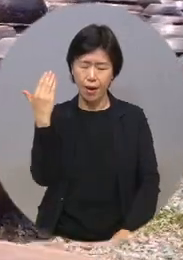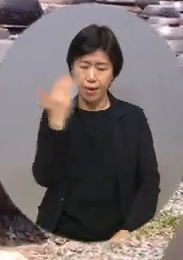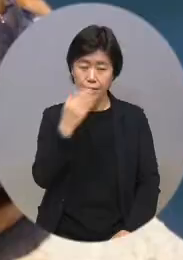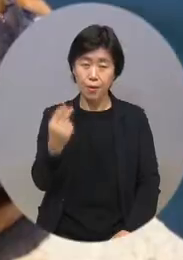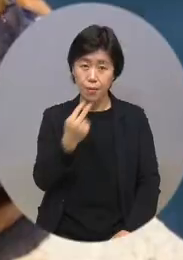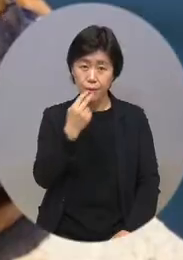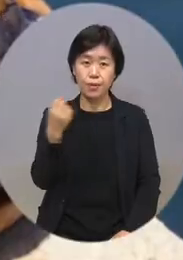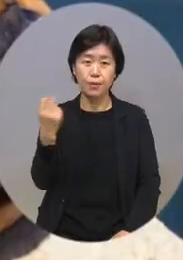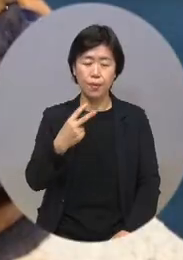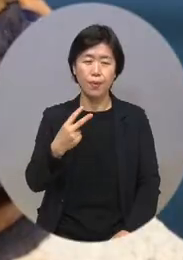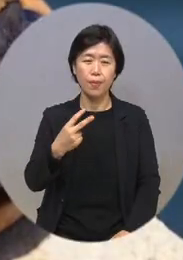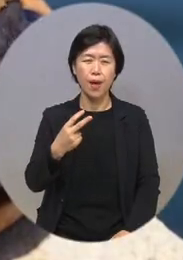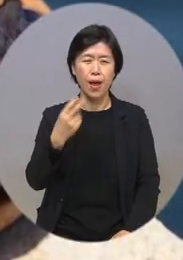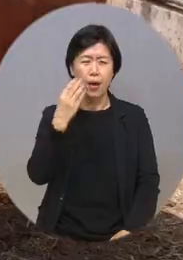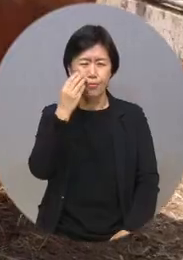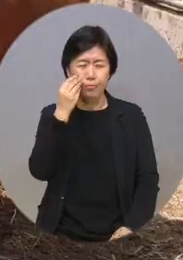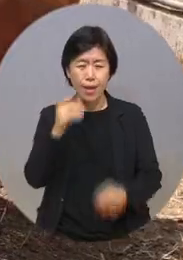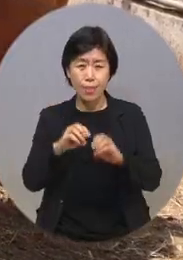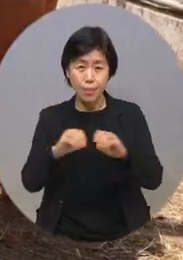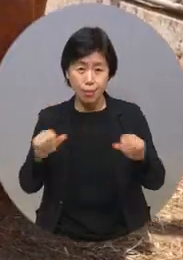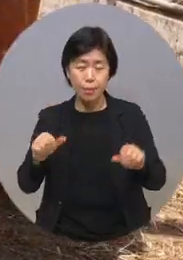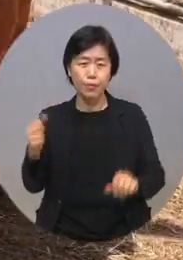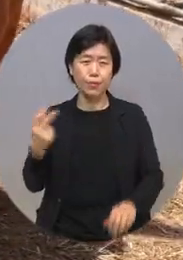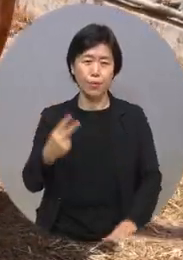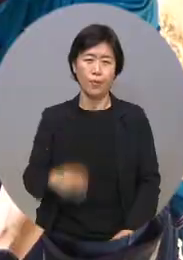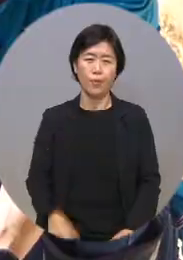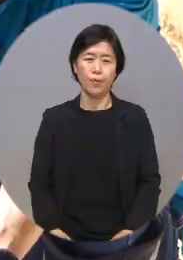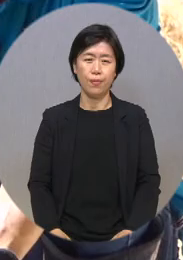기름진 토양, 네. 또 청정 바다, 그리고